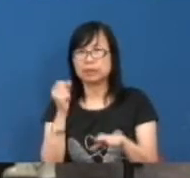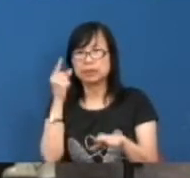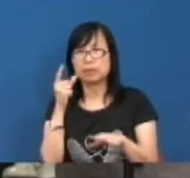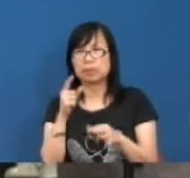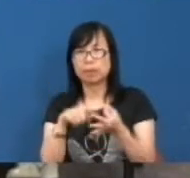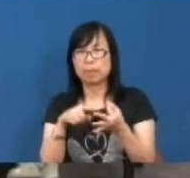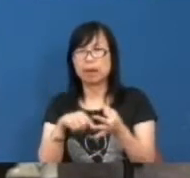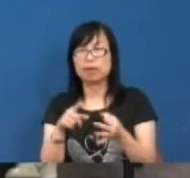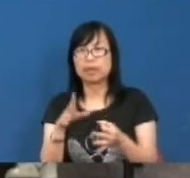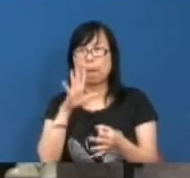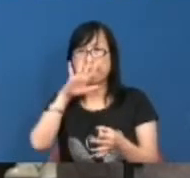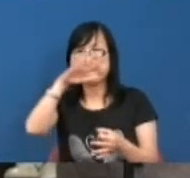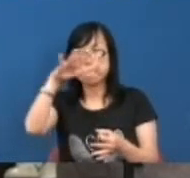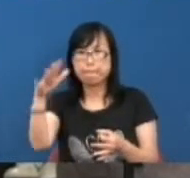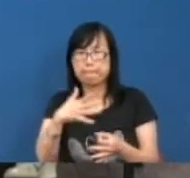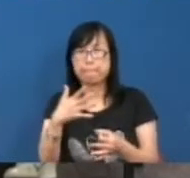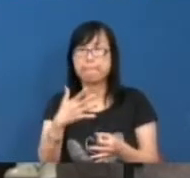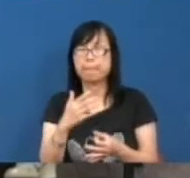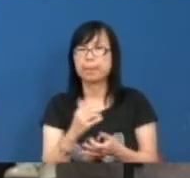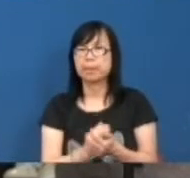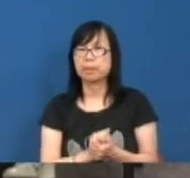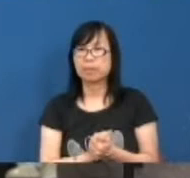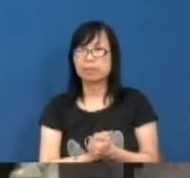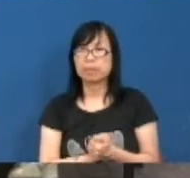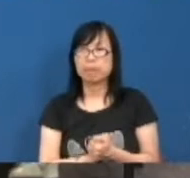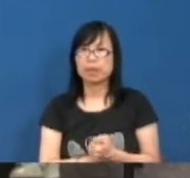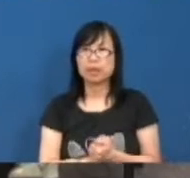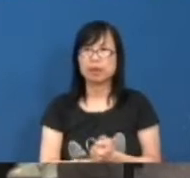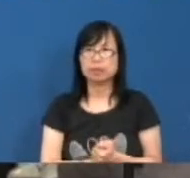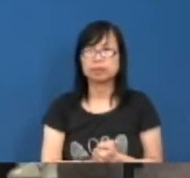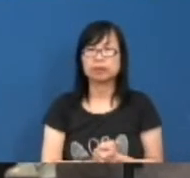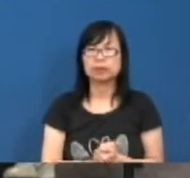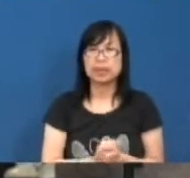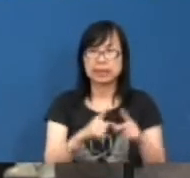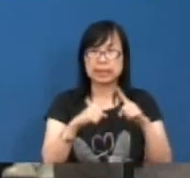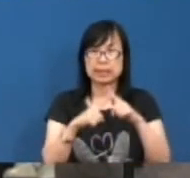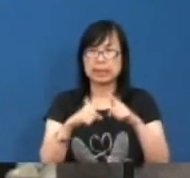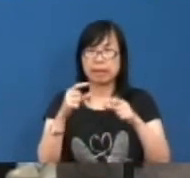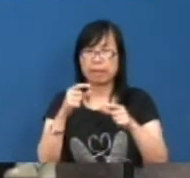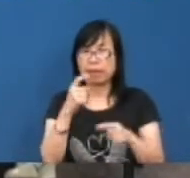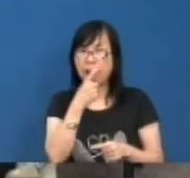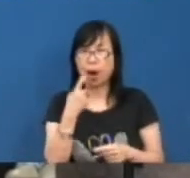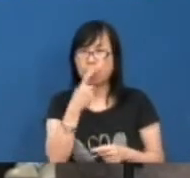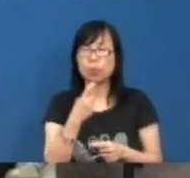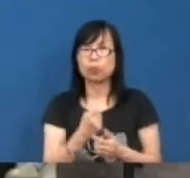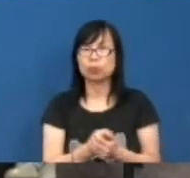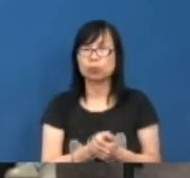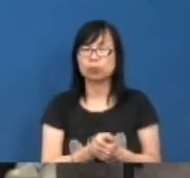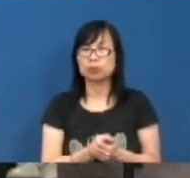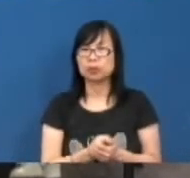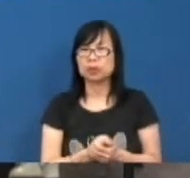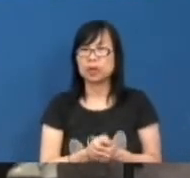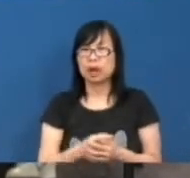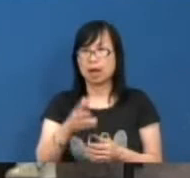有50,000個即係預計50,000個人口啊，五萬人口嘅一個